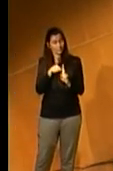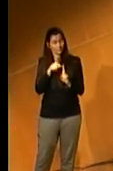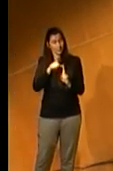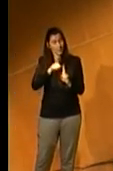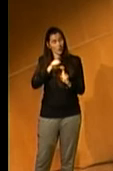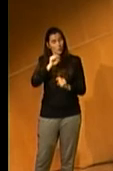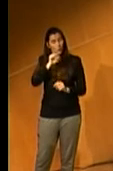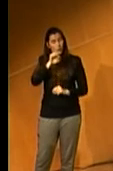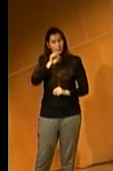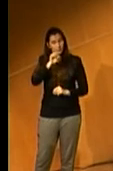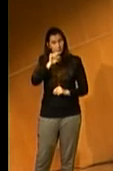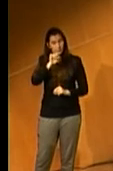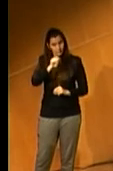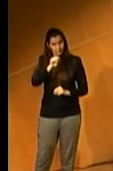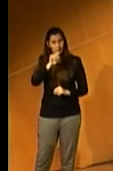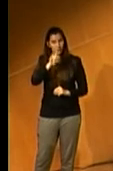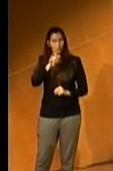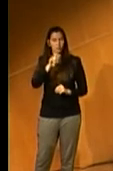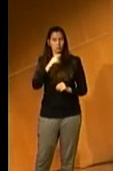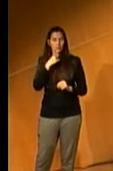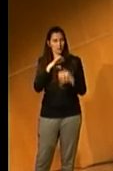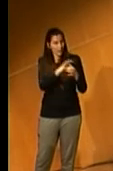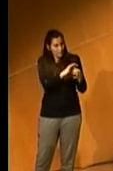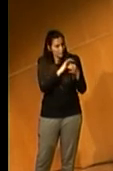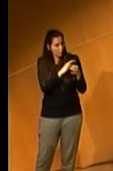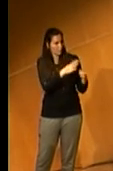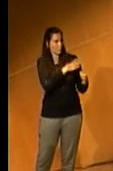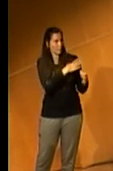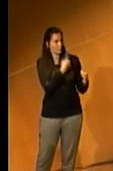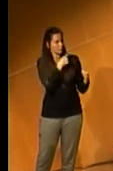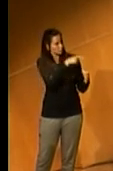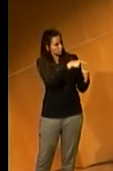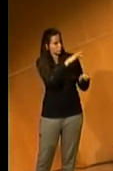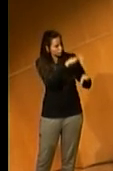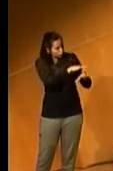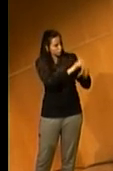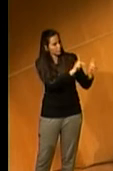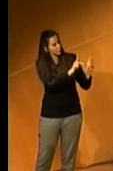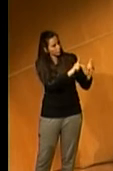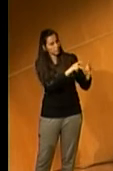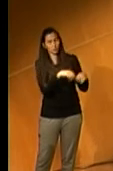va être aussi en lien avec les éducateurs qui reçoivent donc une formation